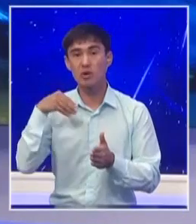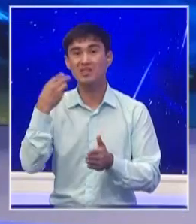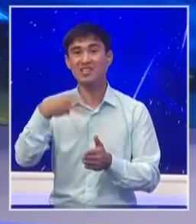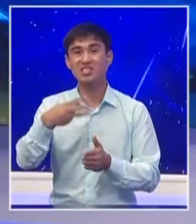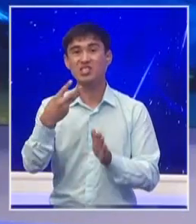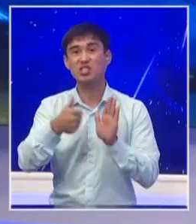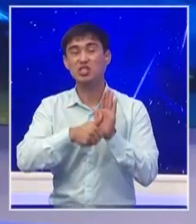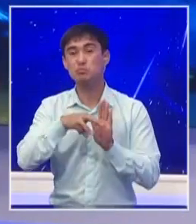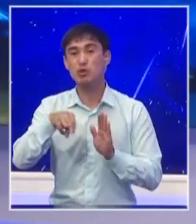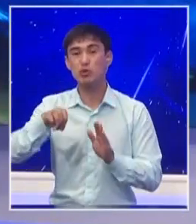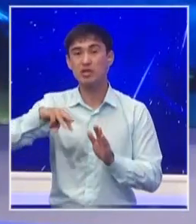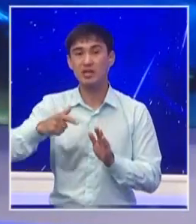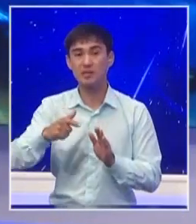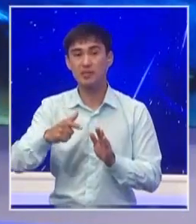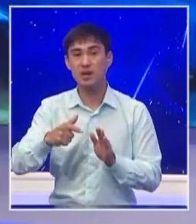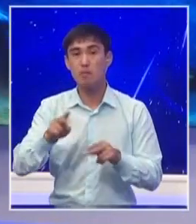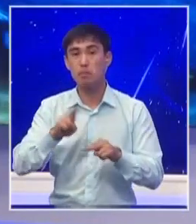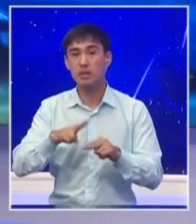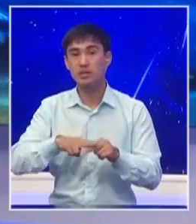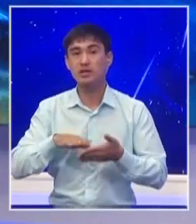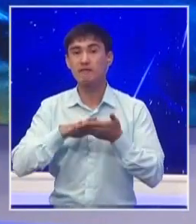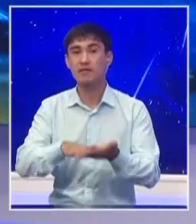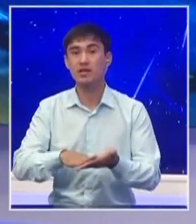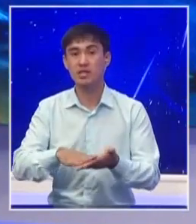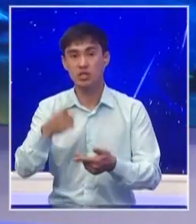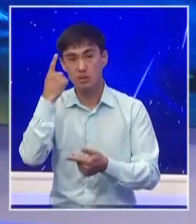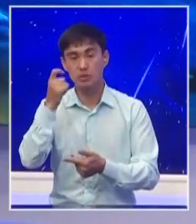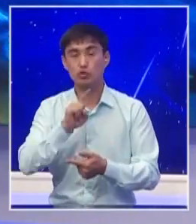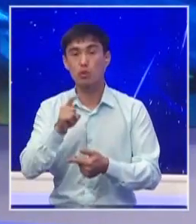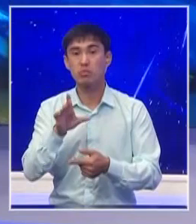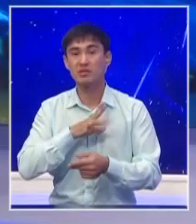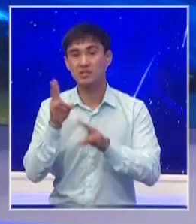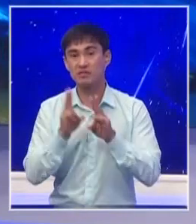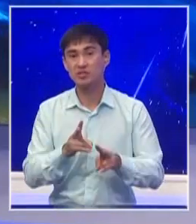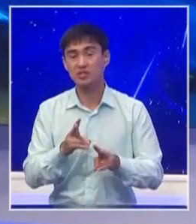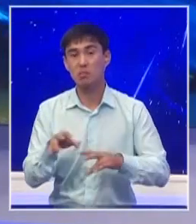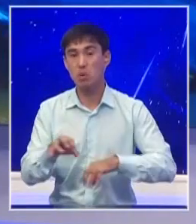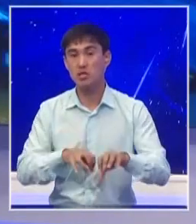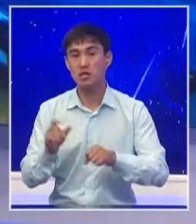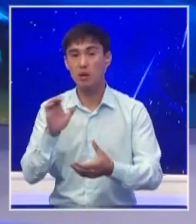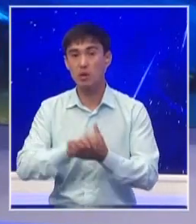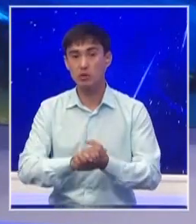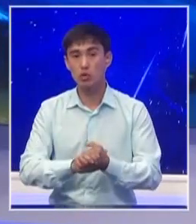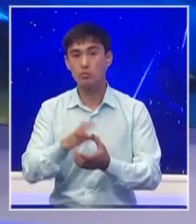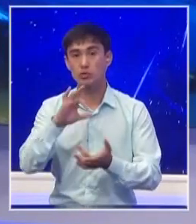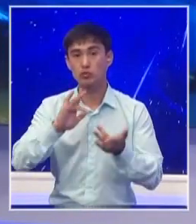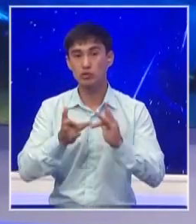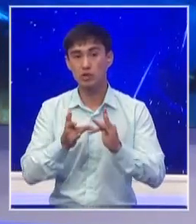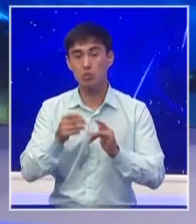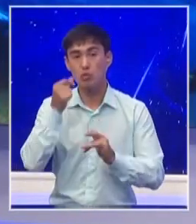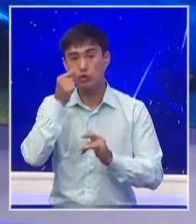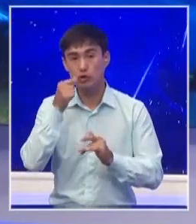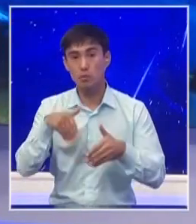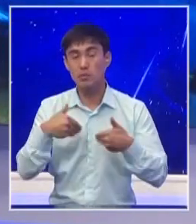тенге. К стражам порядка обратилась 65-летняя женщина, сообщив им, что стала жертвой мошенника, с которым познакомилась в социальных сетях.